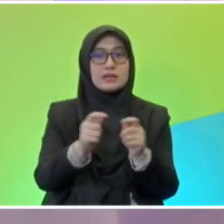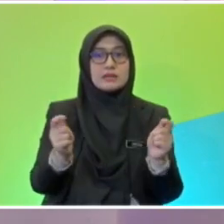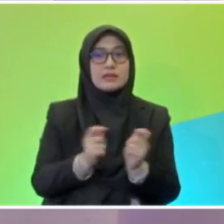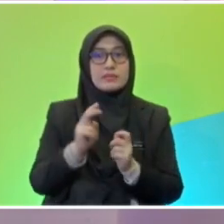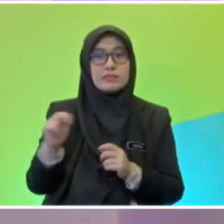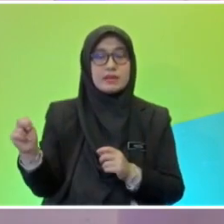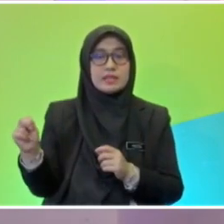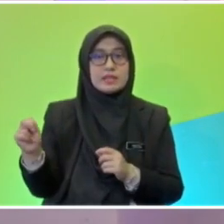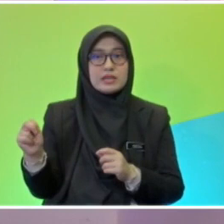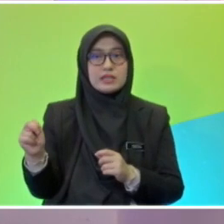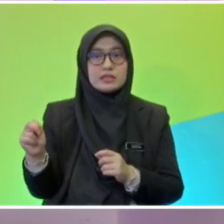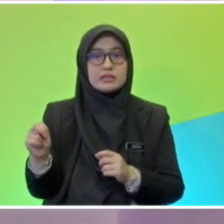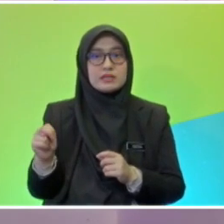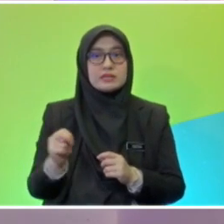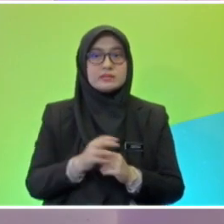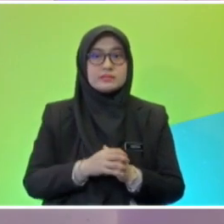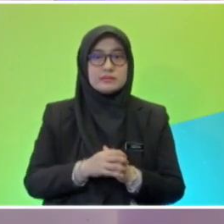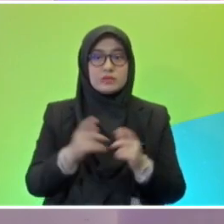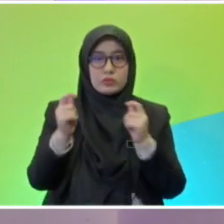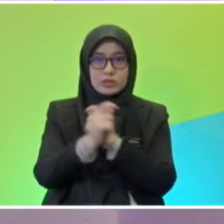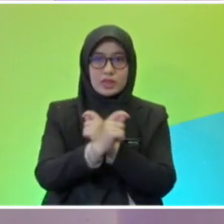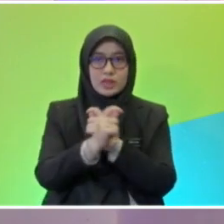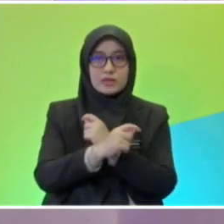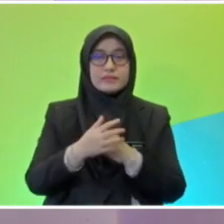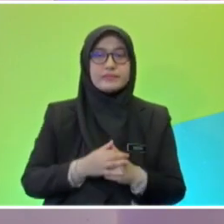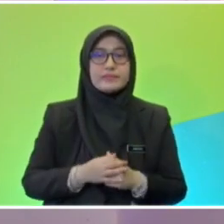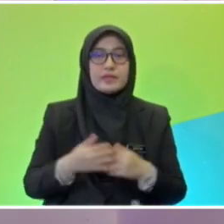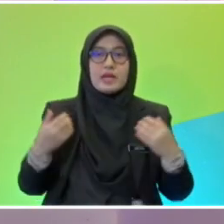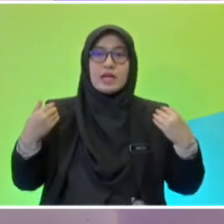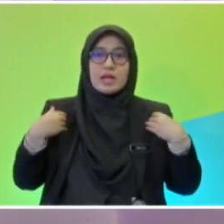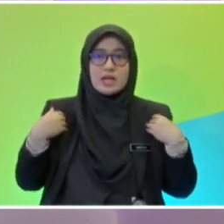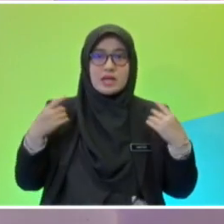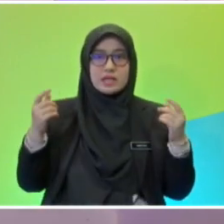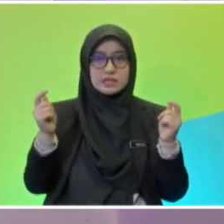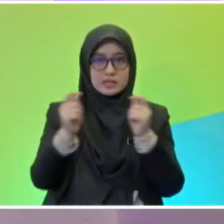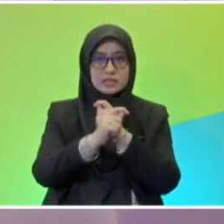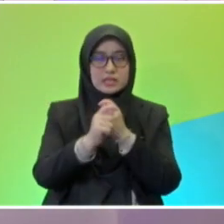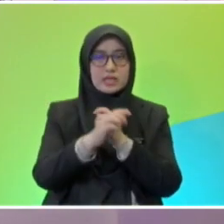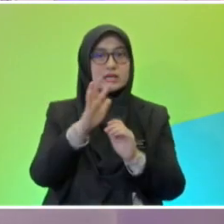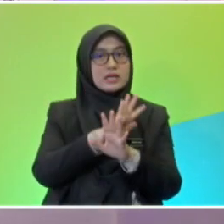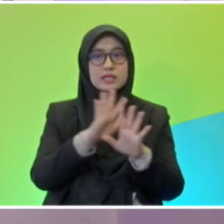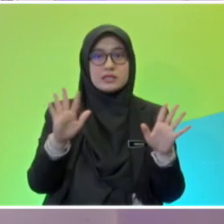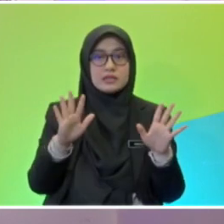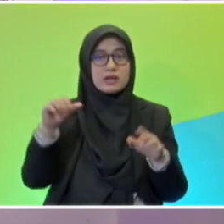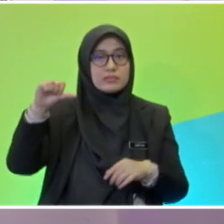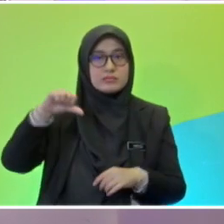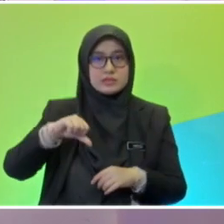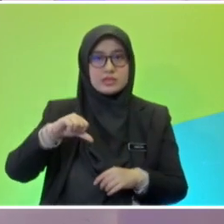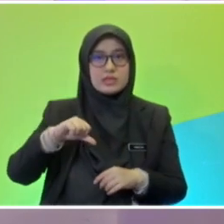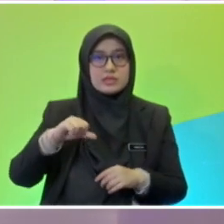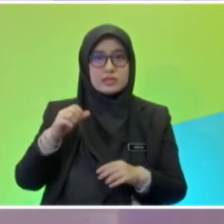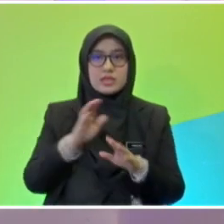semuanya cukup untuk kita menang tapi Adakah Kita berjaya ada perjuangan yang tidak berjanji karena adanya kelemahan-kelemahan daripada